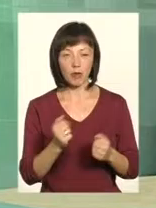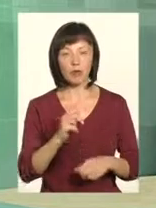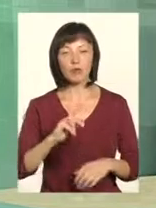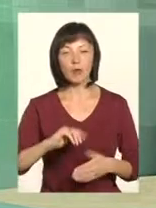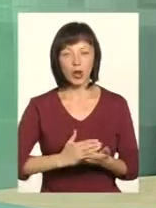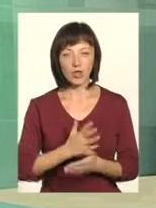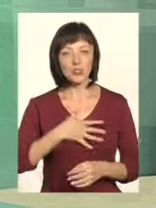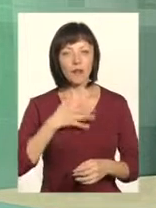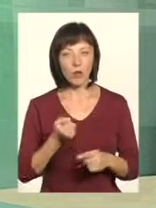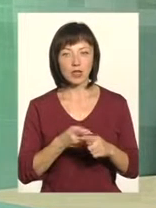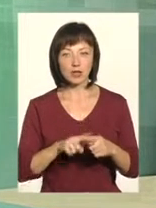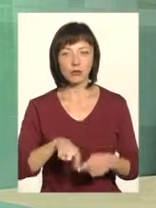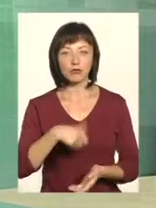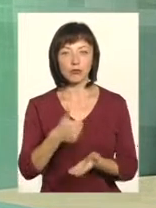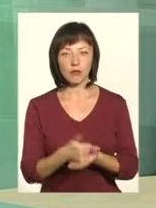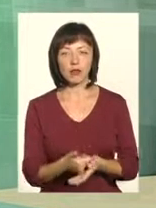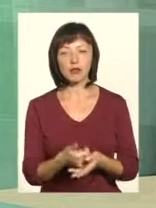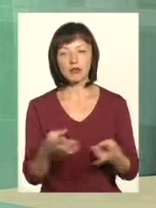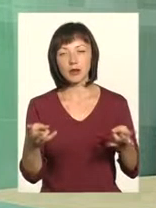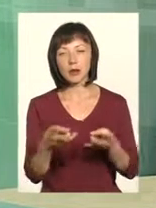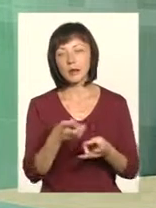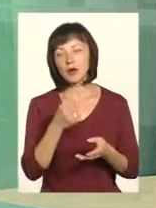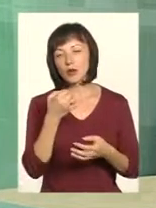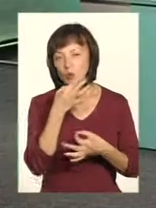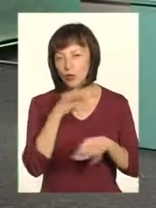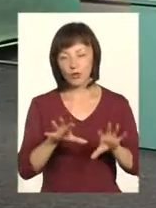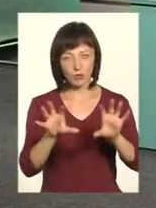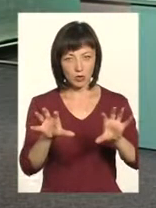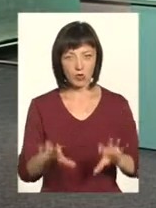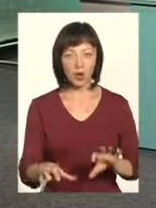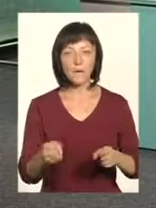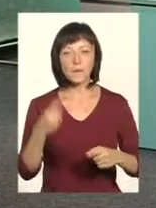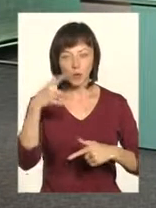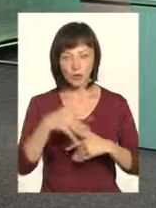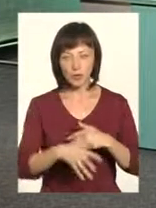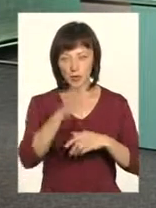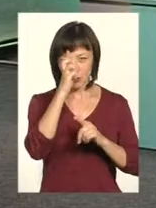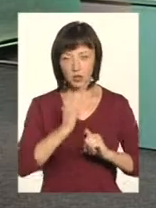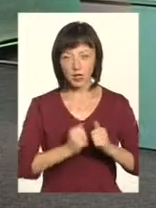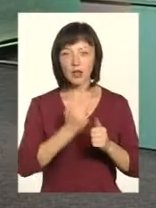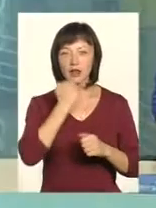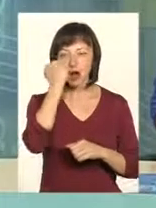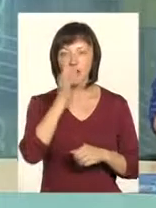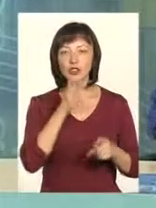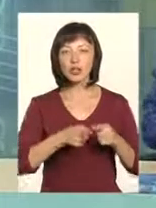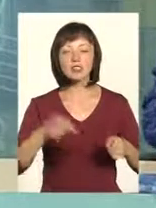Воля – це основне, що потрібно для прийняття будь-якого закону. І порозуміння в нашій державі. Дякую вам, наш час